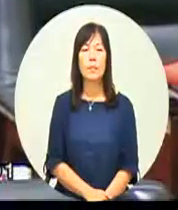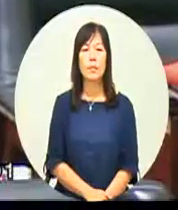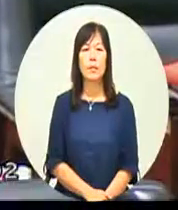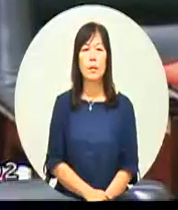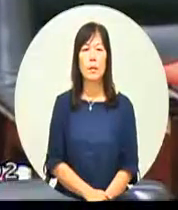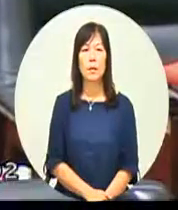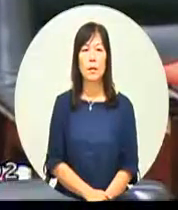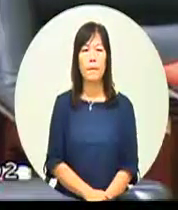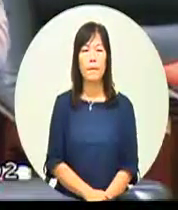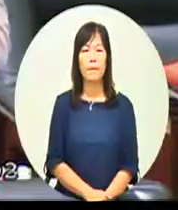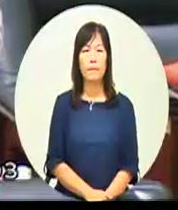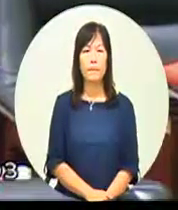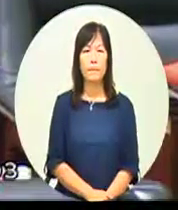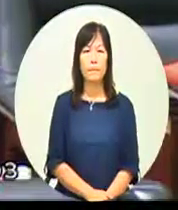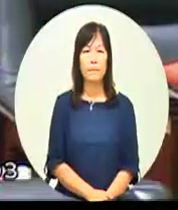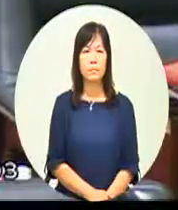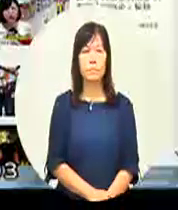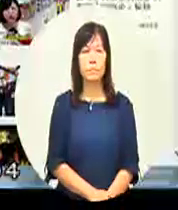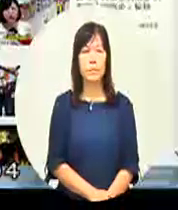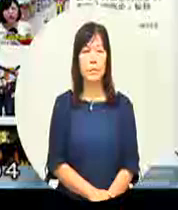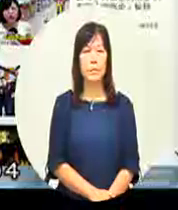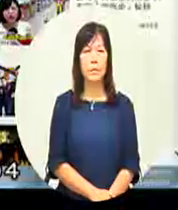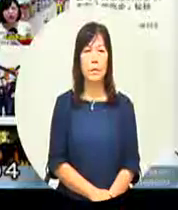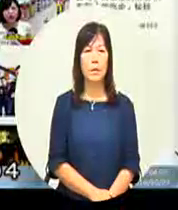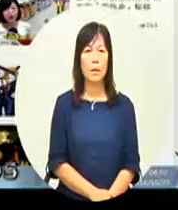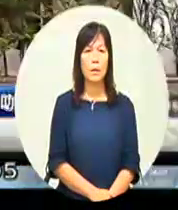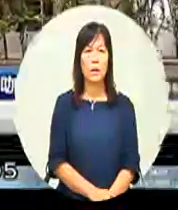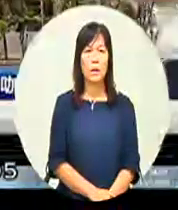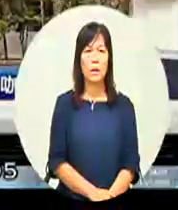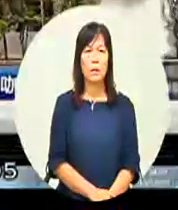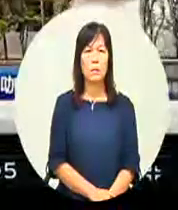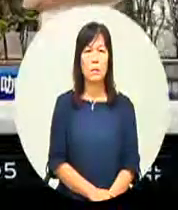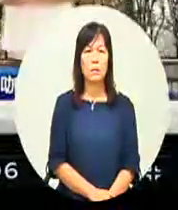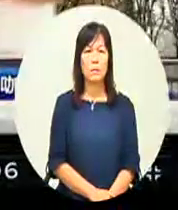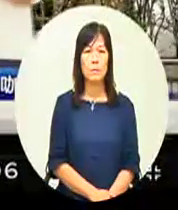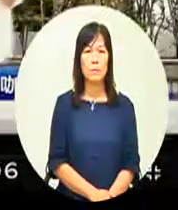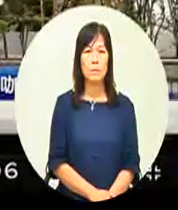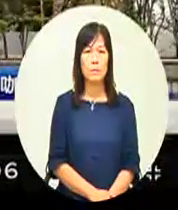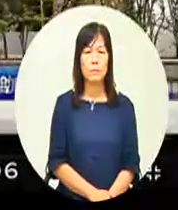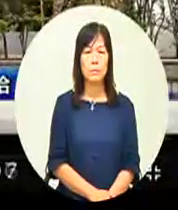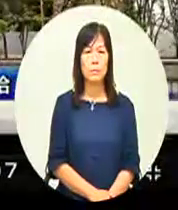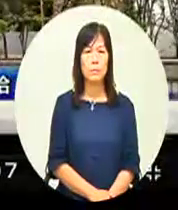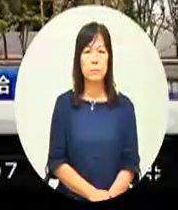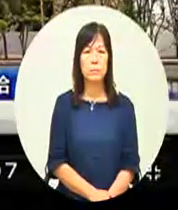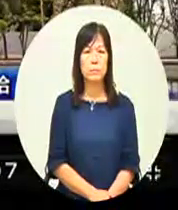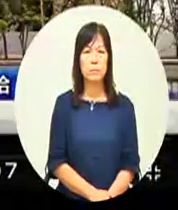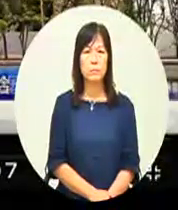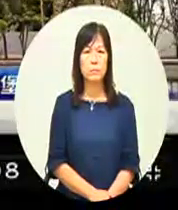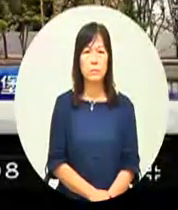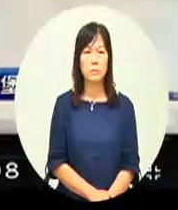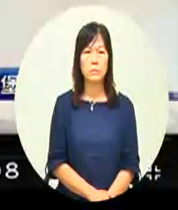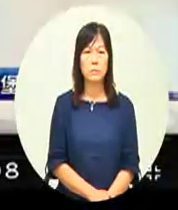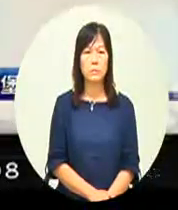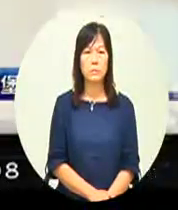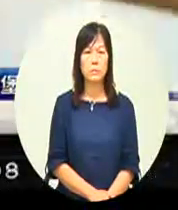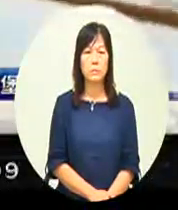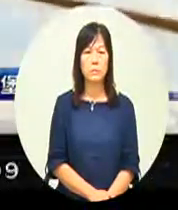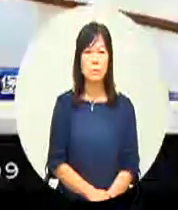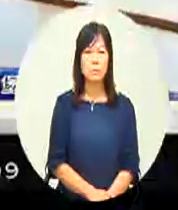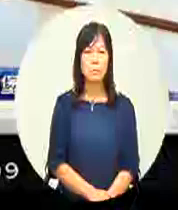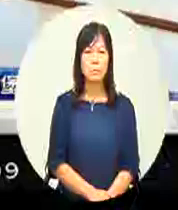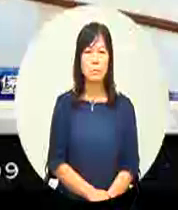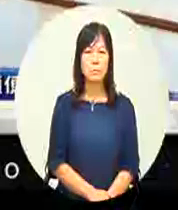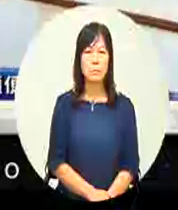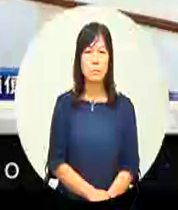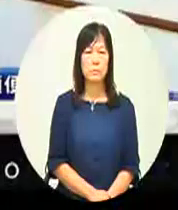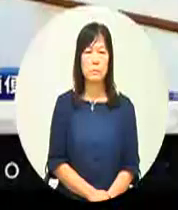宝贝球的补给站就设在这家餐厅的门口。甚至是走到斜对角的咖啡店，这里也能补给。 还要来到这间汉